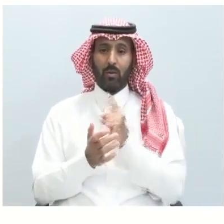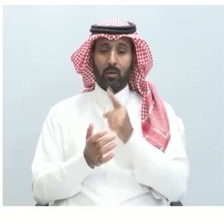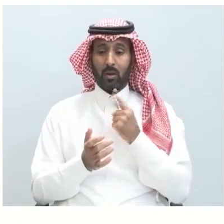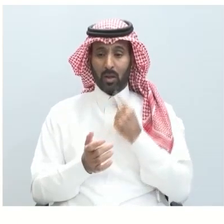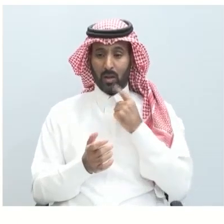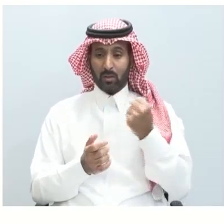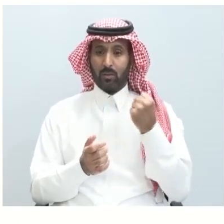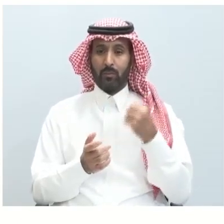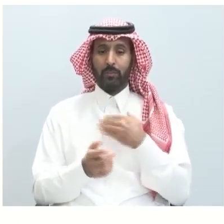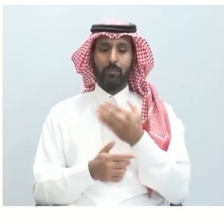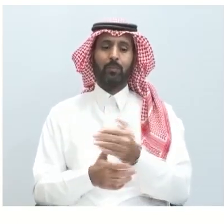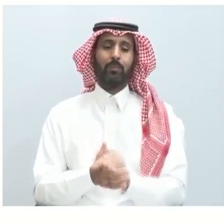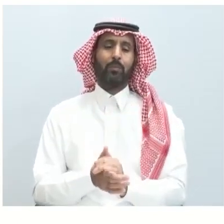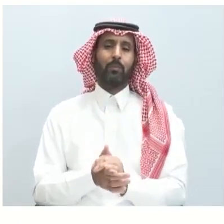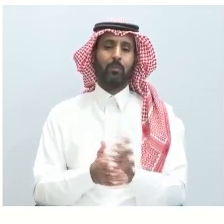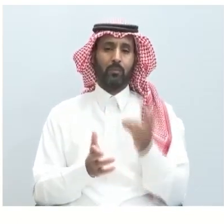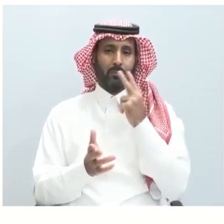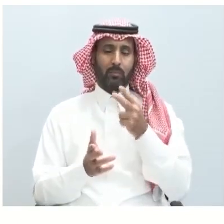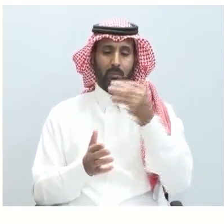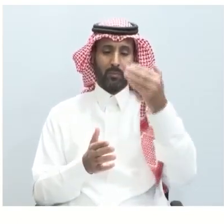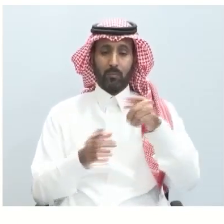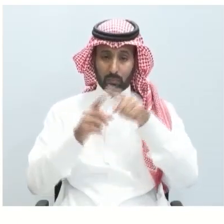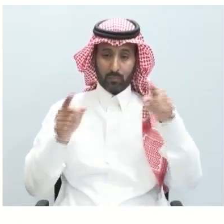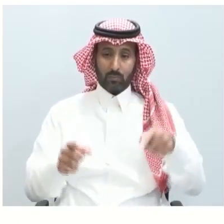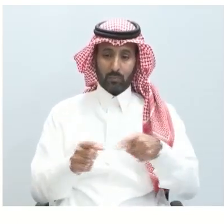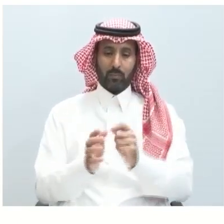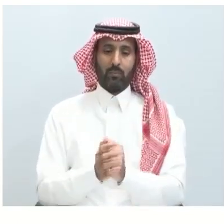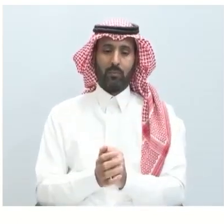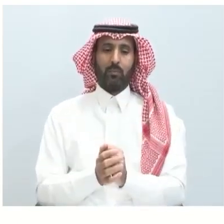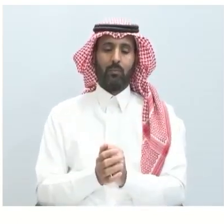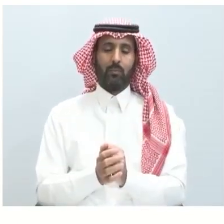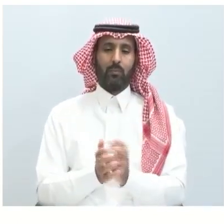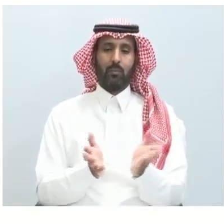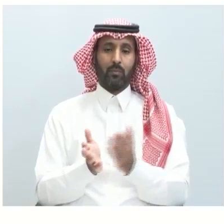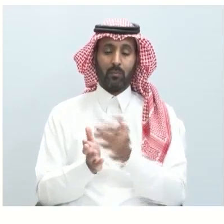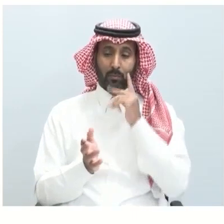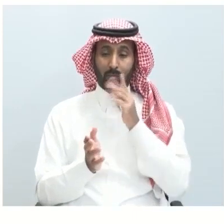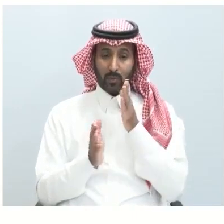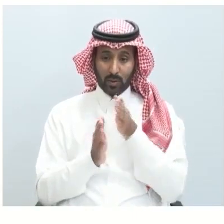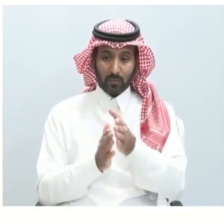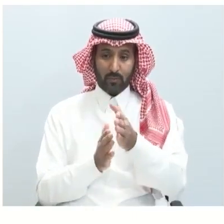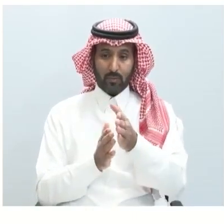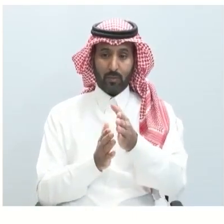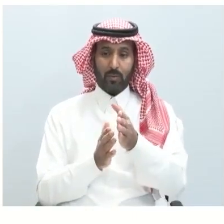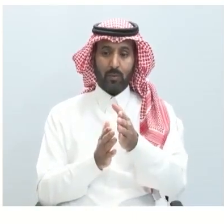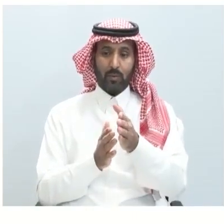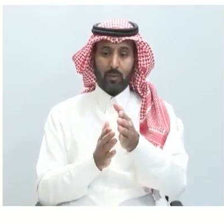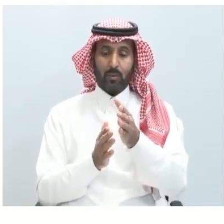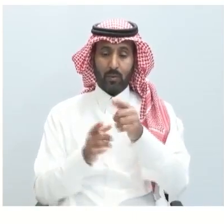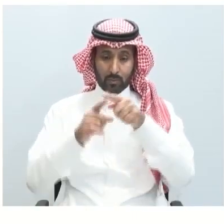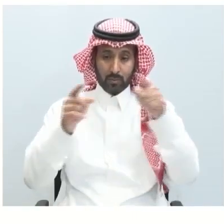فهو يحتاج الى قوه لاحظ معي هذا الشكل هنا في نفس الاتجاه وهنا